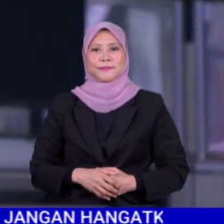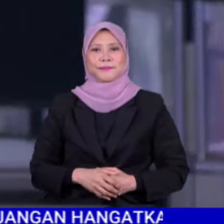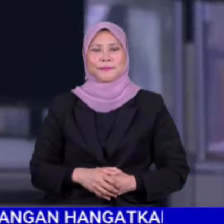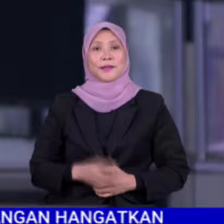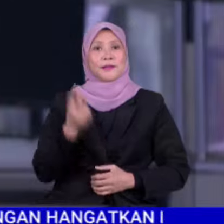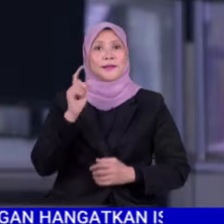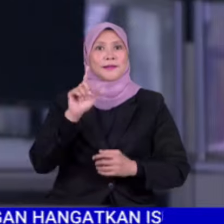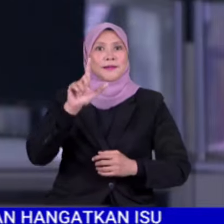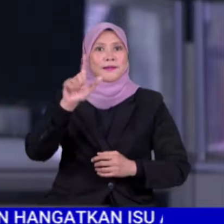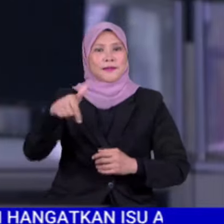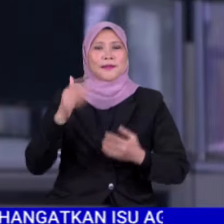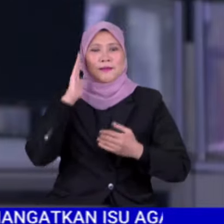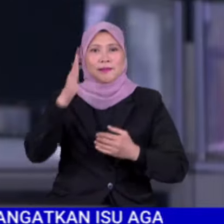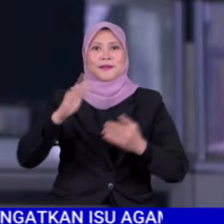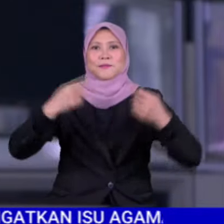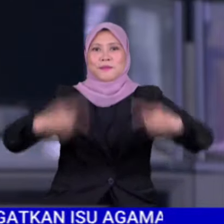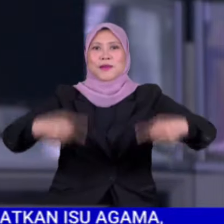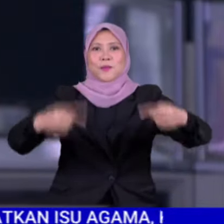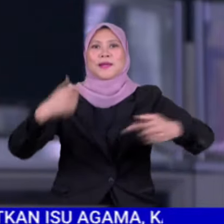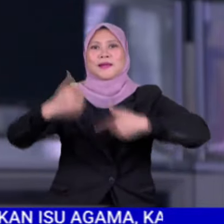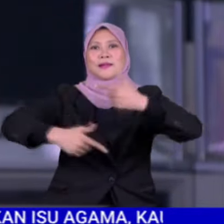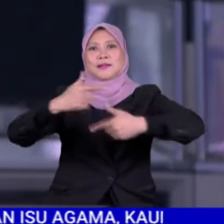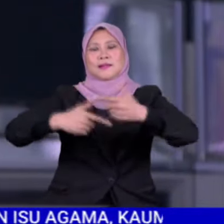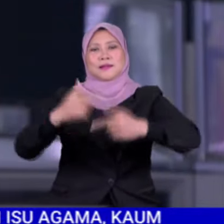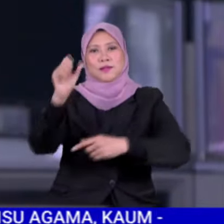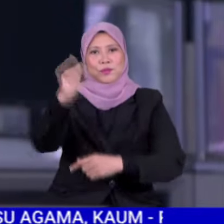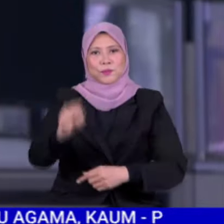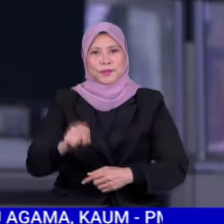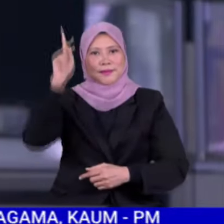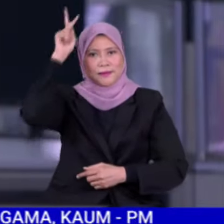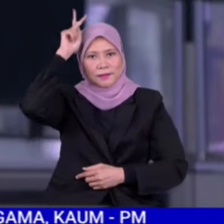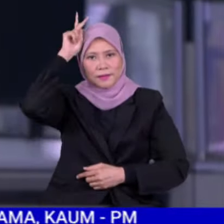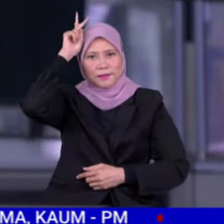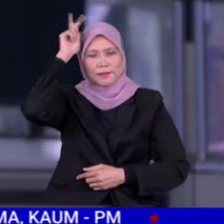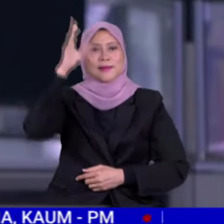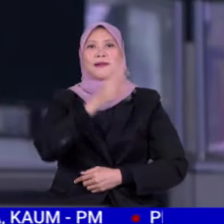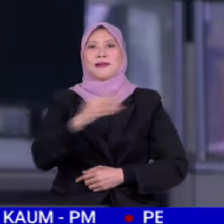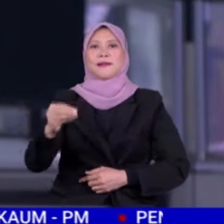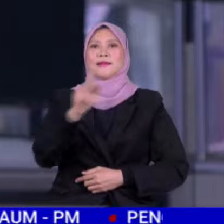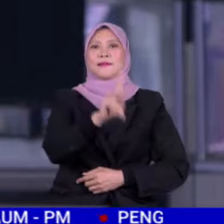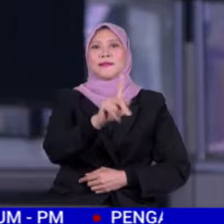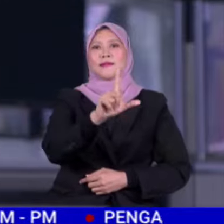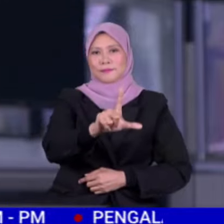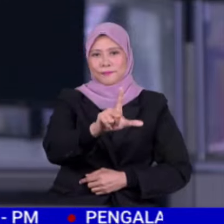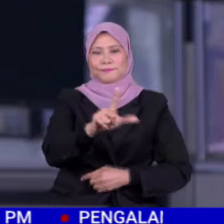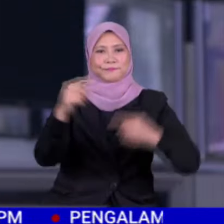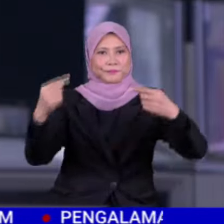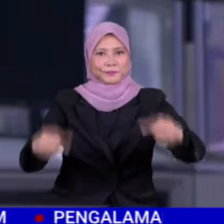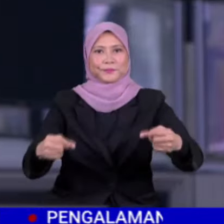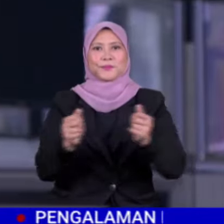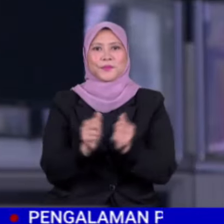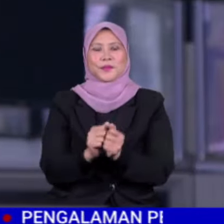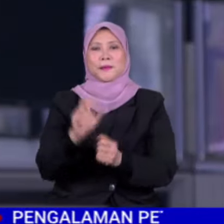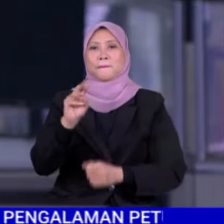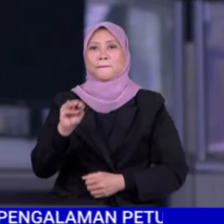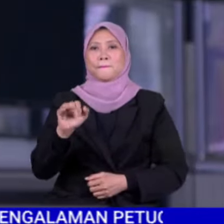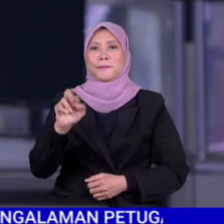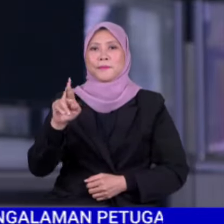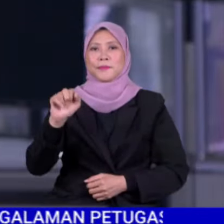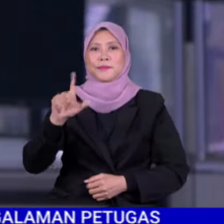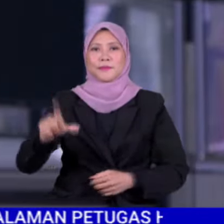Sebentar sahaja lagi akan berlangsung perlawanan Liga Super antara Kelantan FC dengan KL City FC bersama Mirul Hafiz